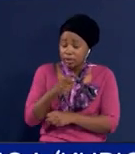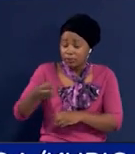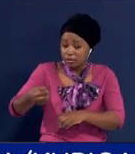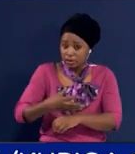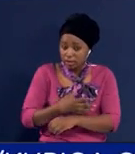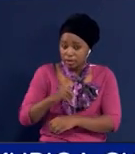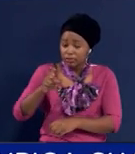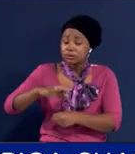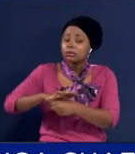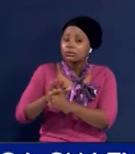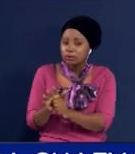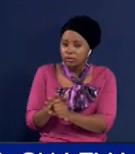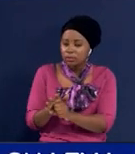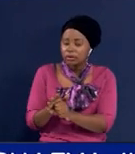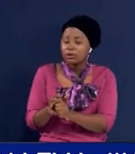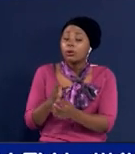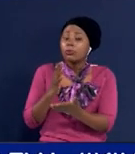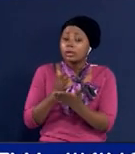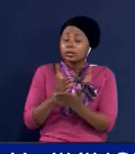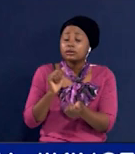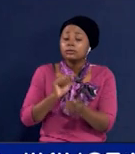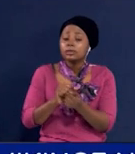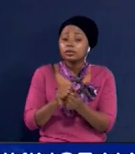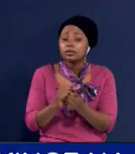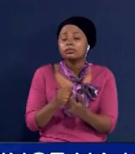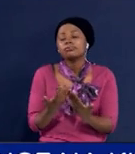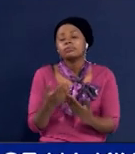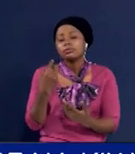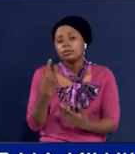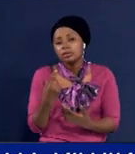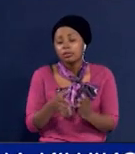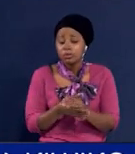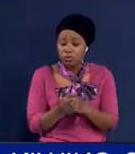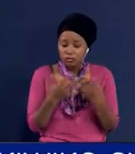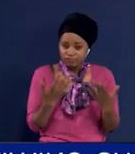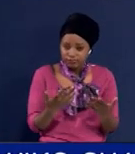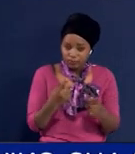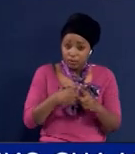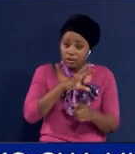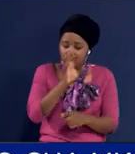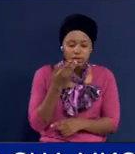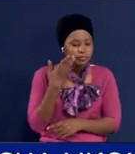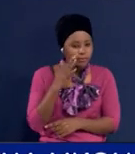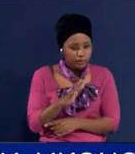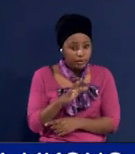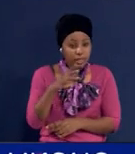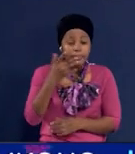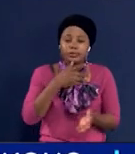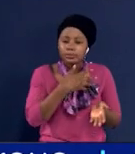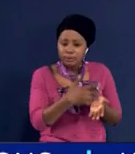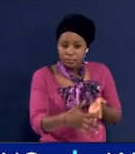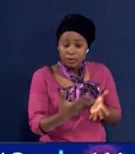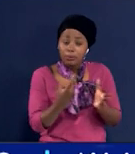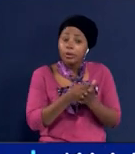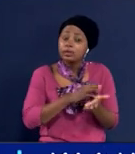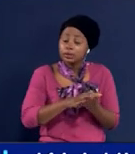corona. Wahakikishe kufanya vitu kama kunawa mikono mara kwa mara, ni muhimu sana, kwa maji tiririka na sabuni,